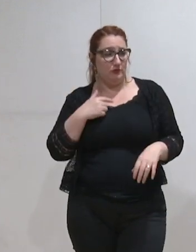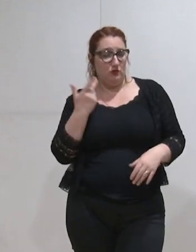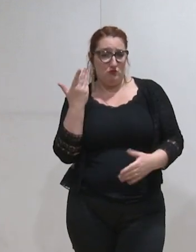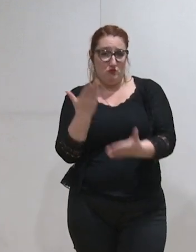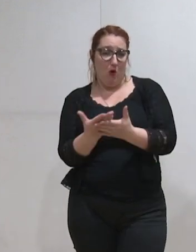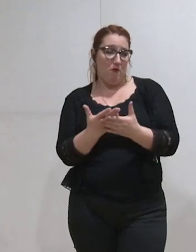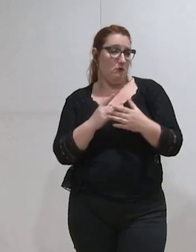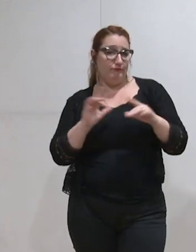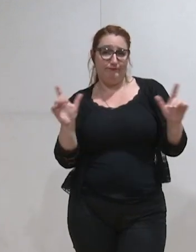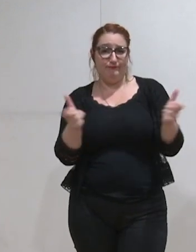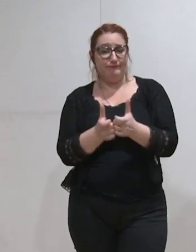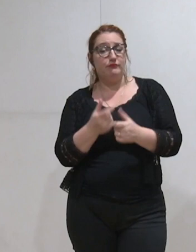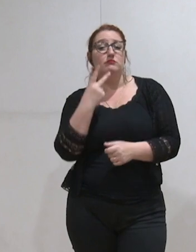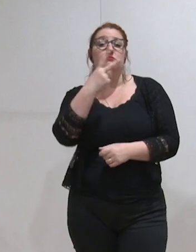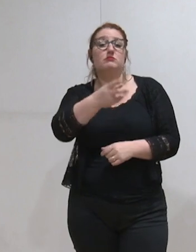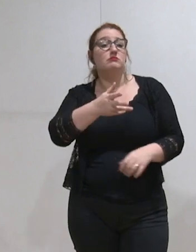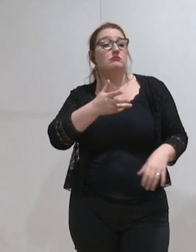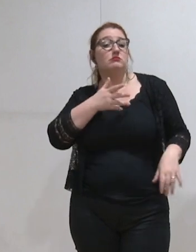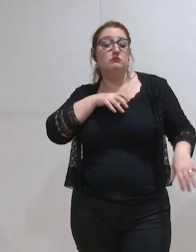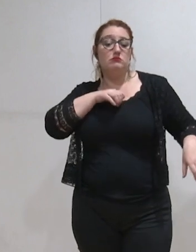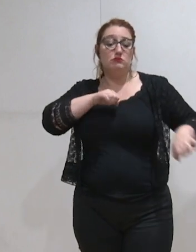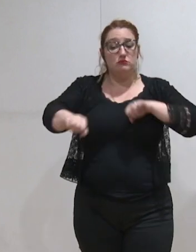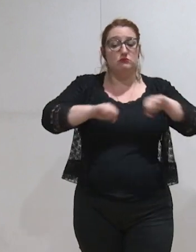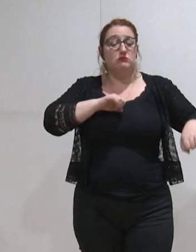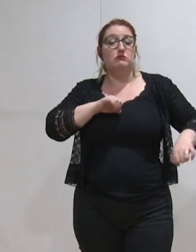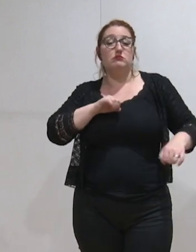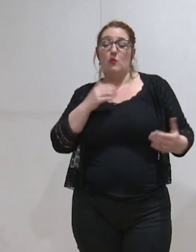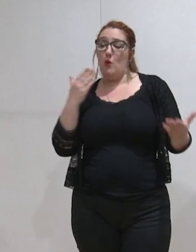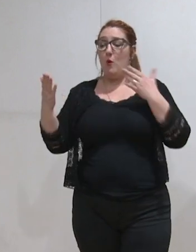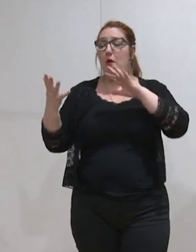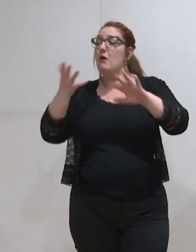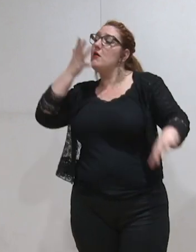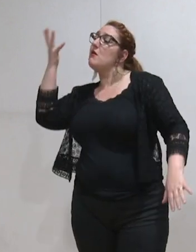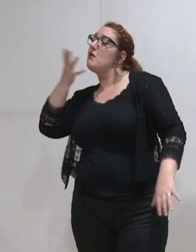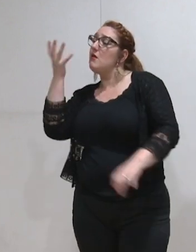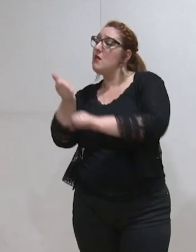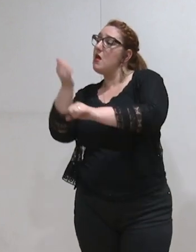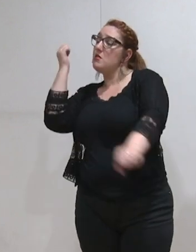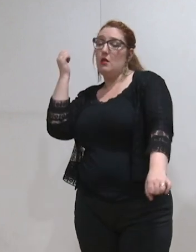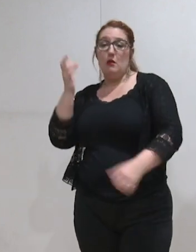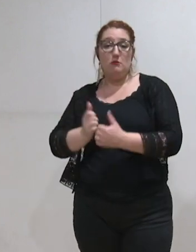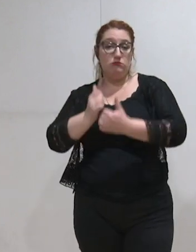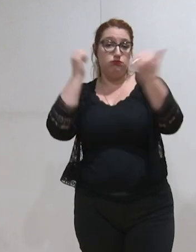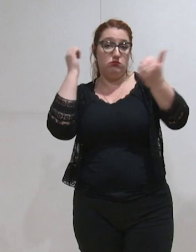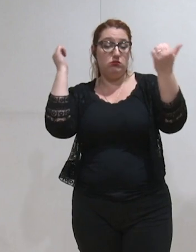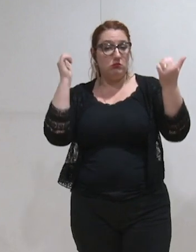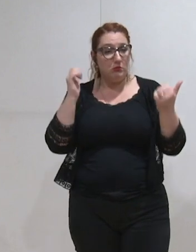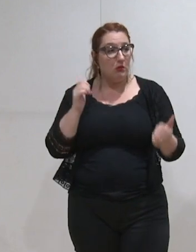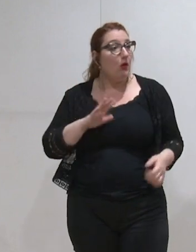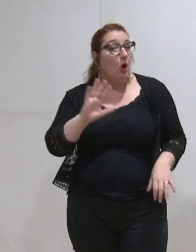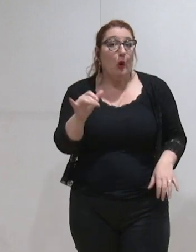alors il n'est jamais trop tard pour se rendre compte qu'on s'est trompé et de ce point de